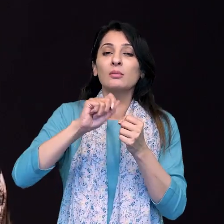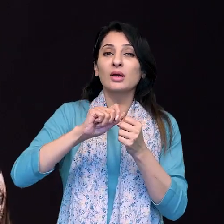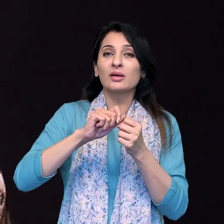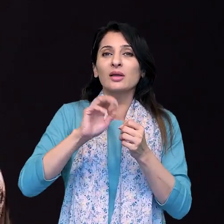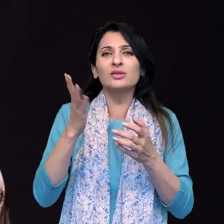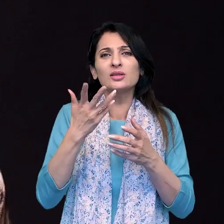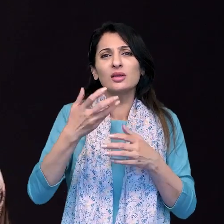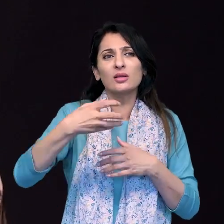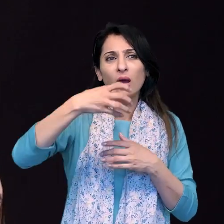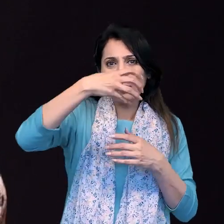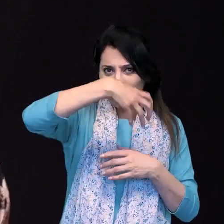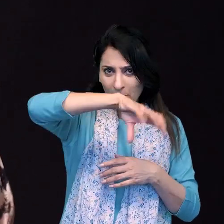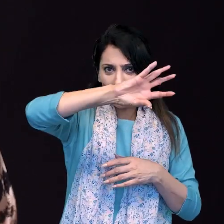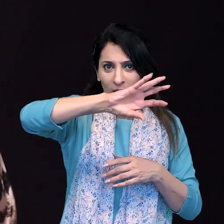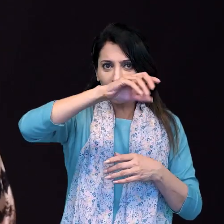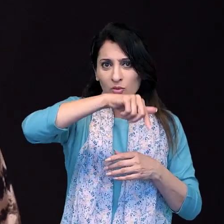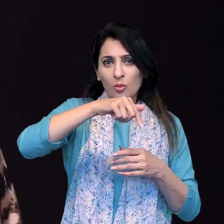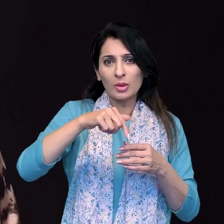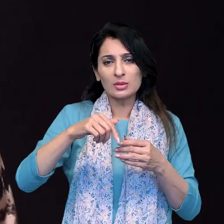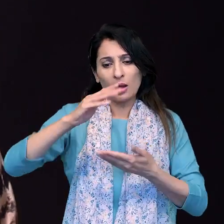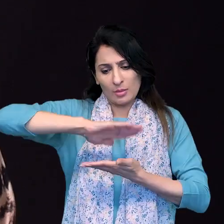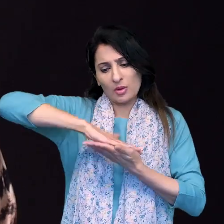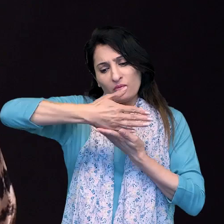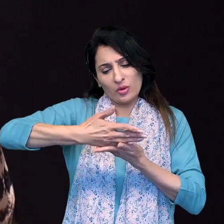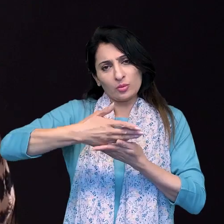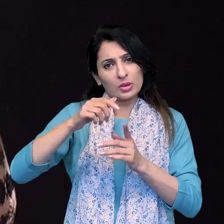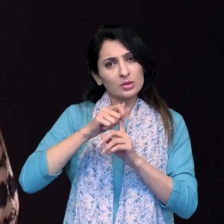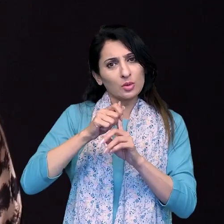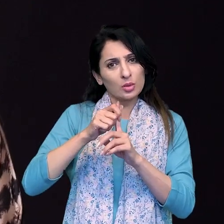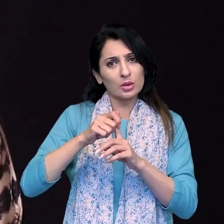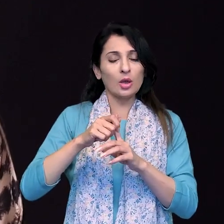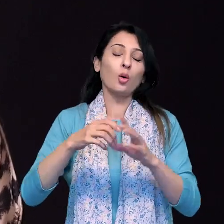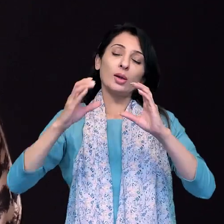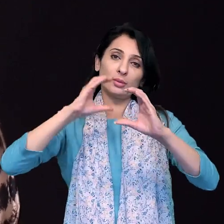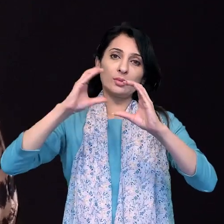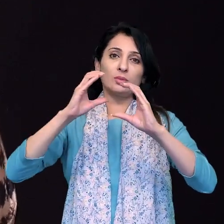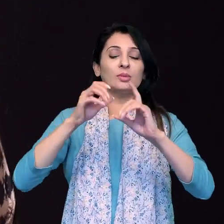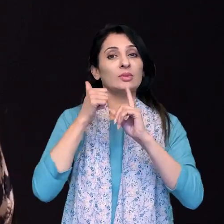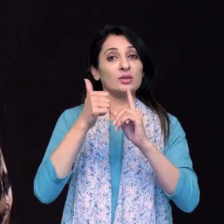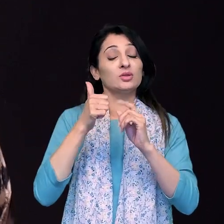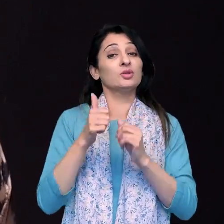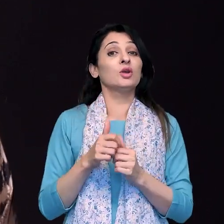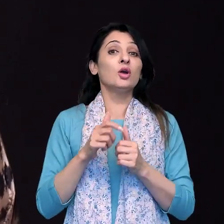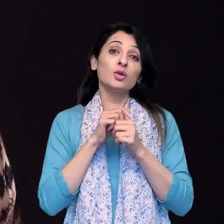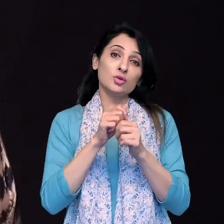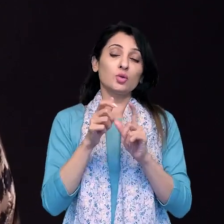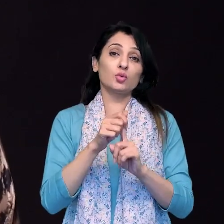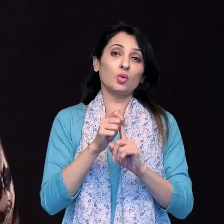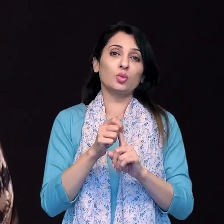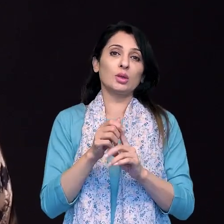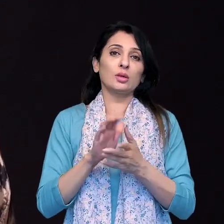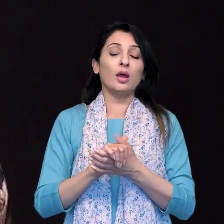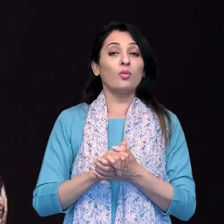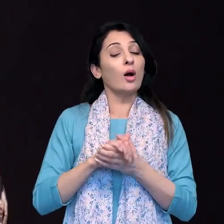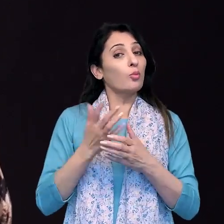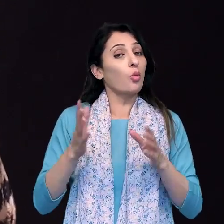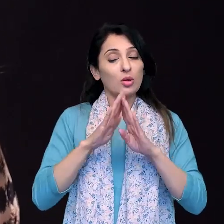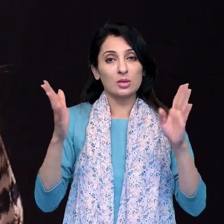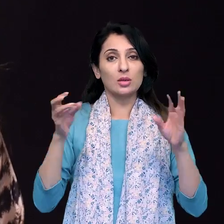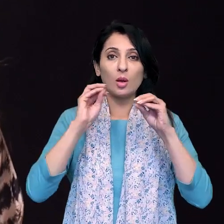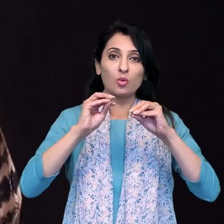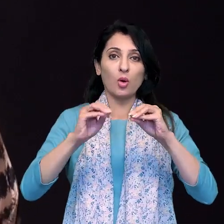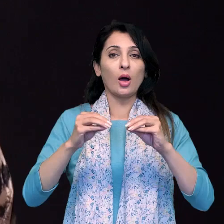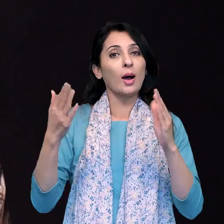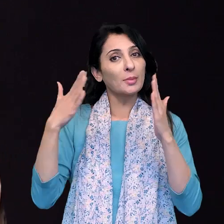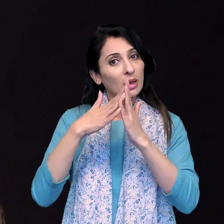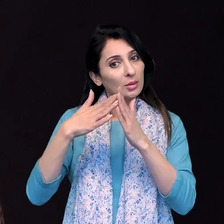फॉर एग्जाम्पल. हाउ? ऑल यू नीड इज़ अ लैपटॉप, योर सेल्फ, योर माइंड एंड गुड कम्युनिकेशन स्किल्स. तो इंग्लिश आपको वहाँ पर भी हेल्प करेगी. आप घर